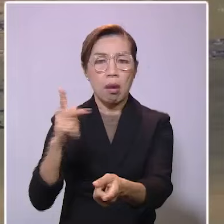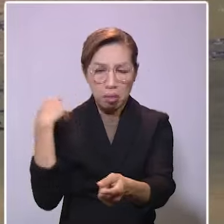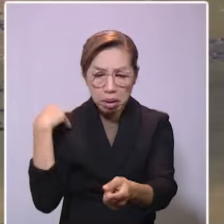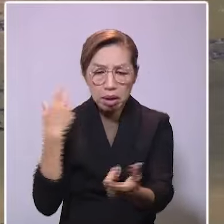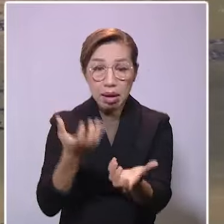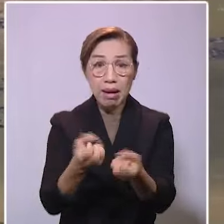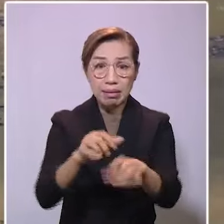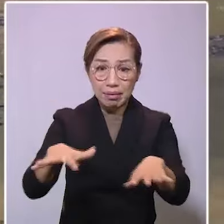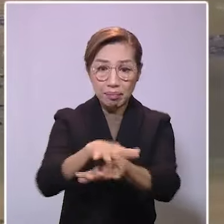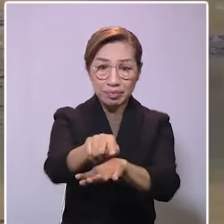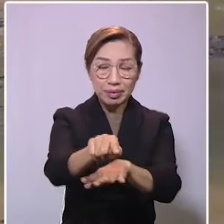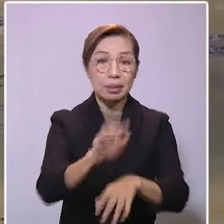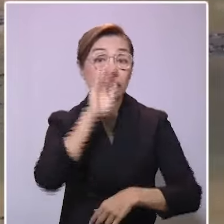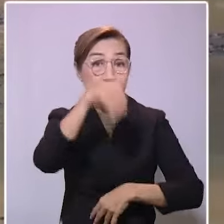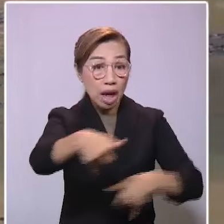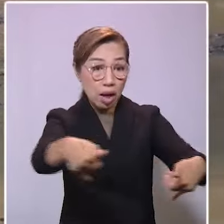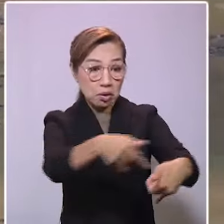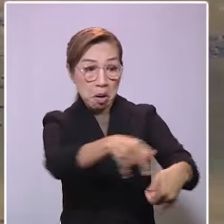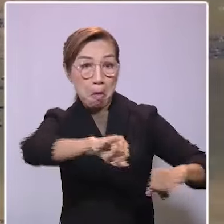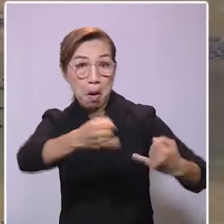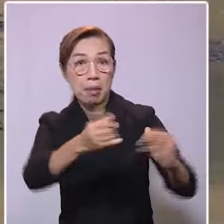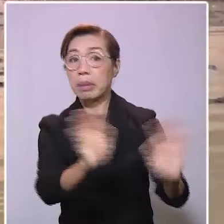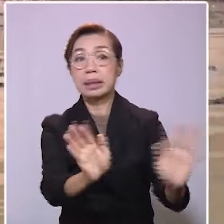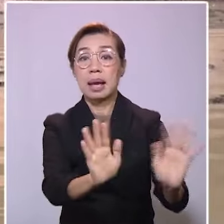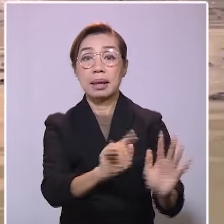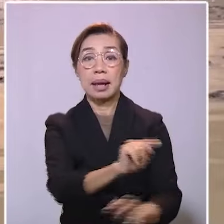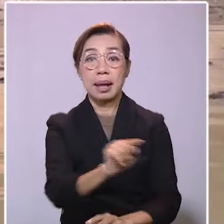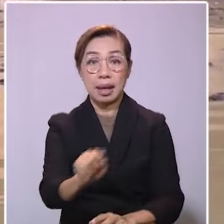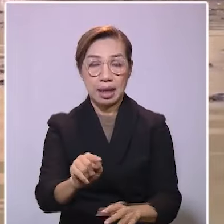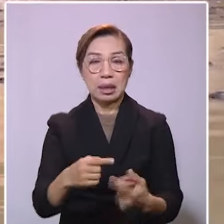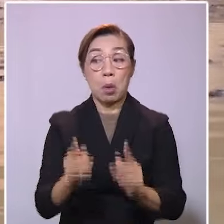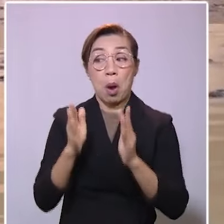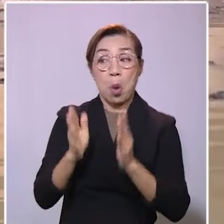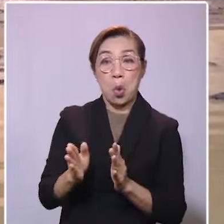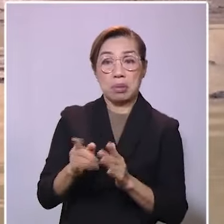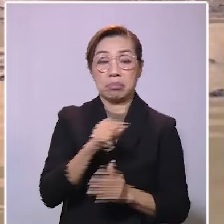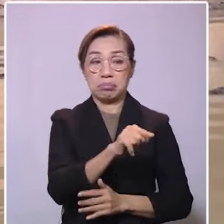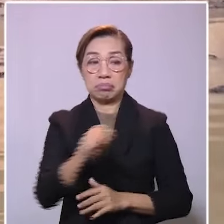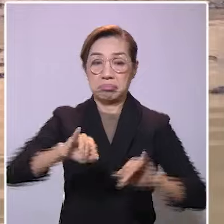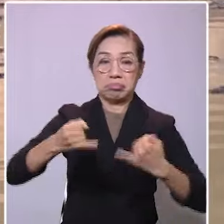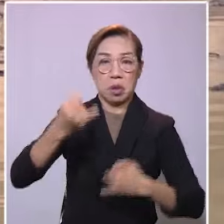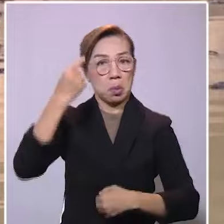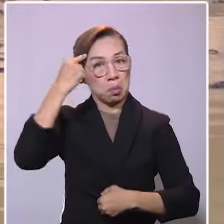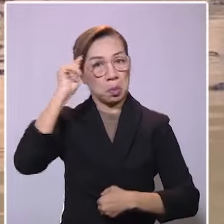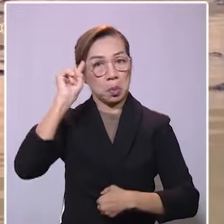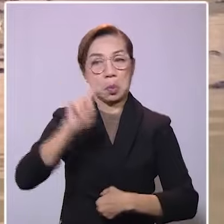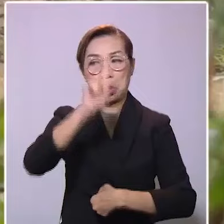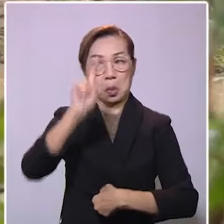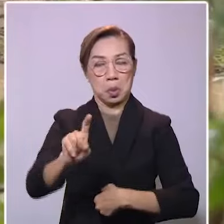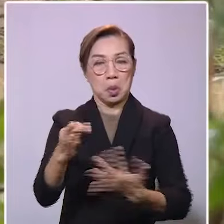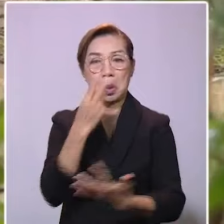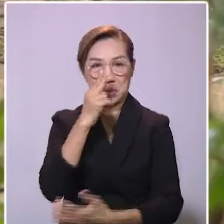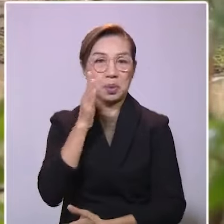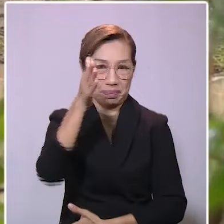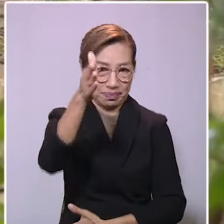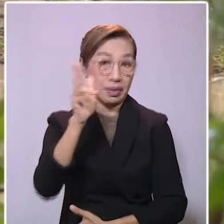นี่ไม่ได้เป็นคู่กรณีกันนะอ่าอ่าช้างเนี่ยไม่ได้เป็นคู่กรณีกันส่วนคนเนี่ยจะเป็นคู่กรณีกันหรือเปล่าอันนี้ต้องรอดูต่อไป